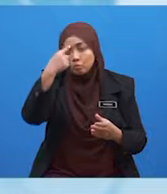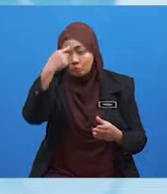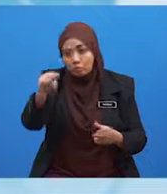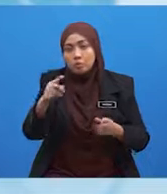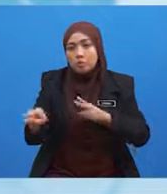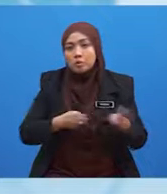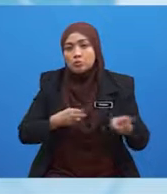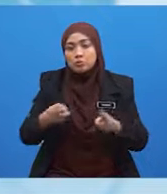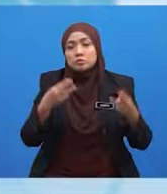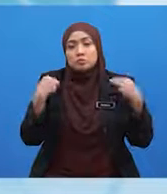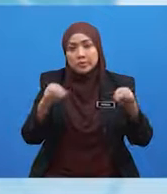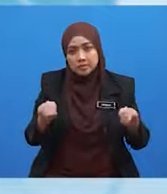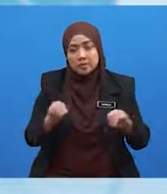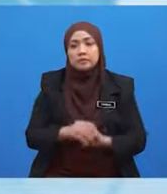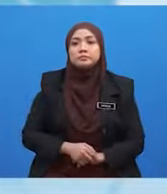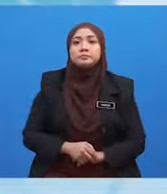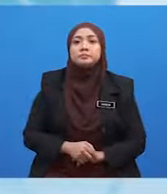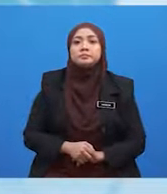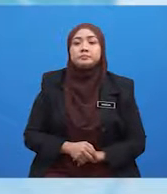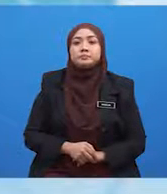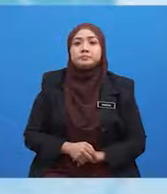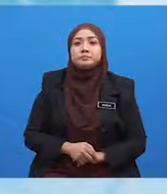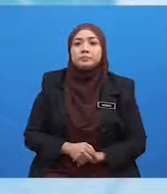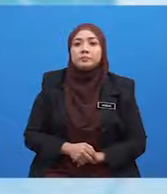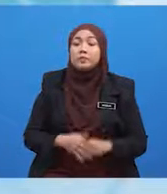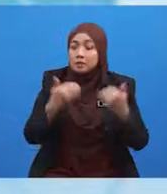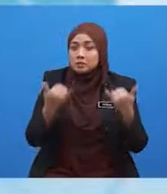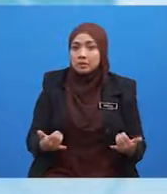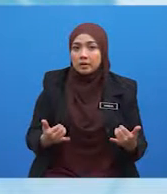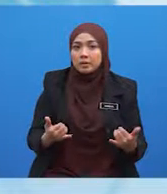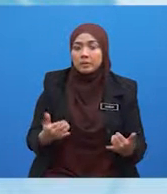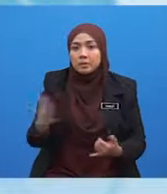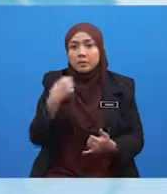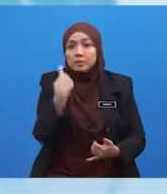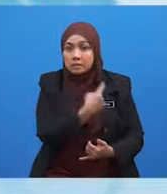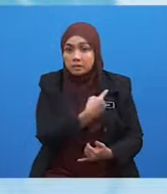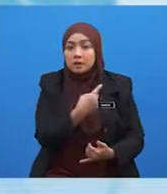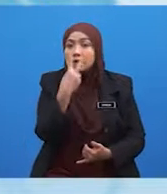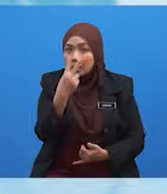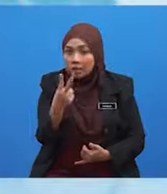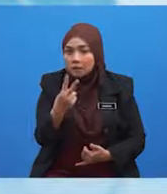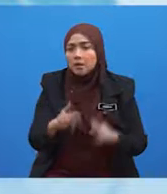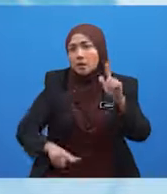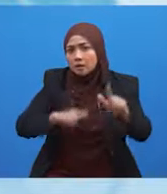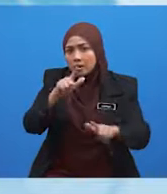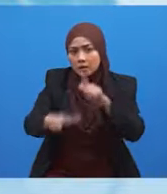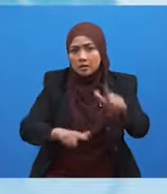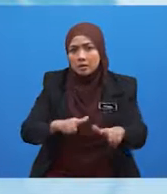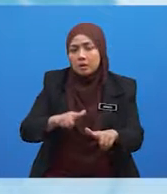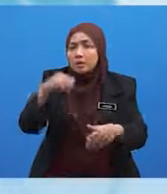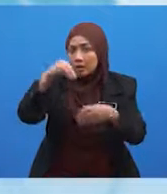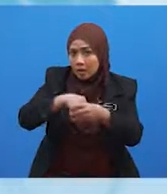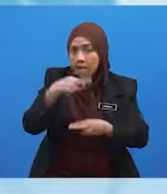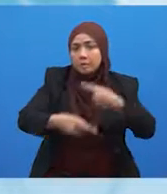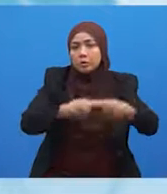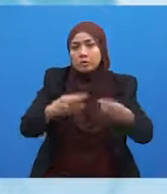Baiklah Raja pajang Hai sekarang milik kita perhatikan langkah-langkah dalam